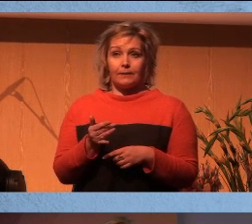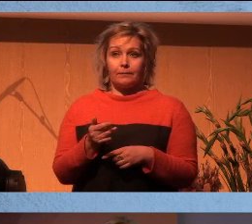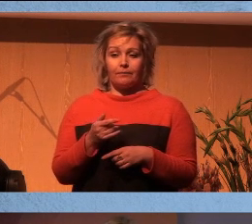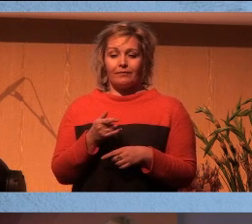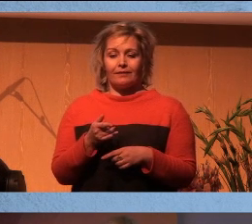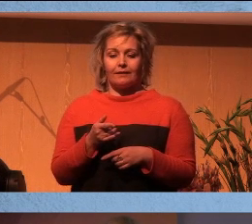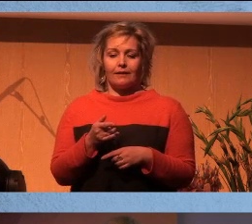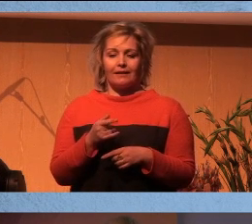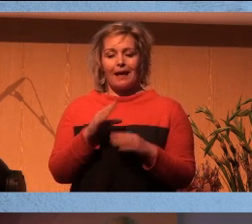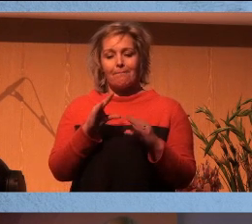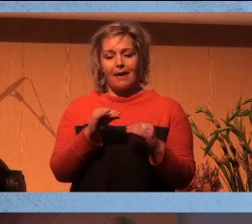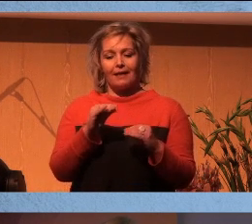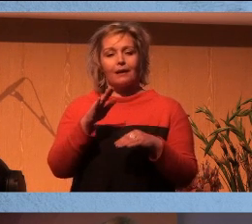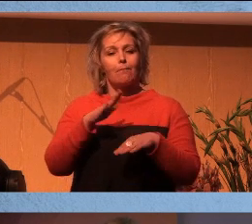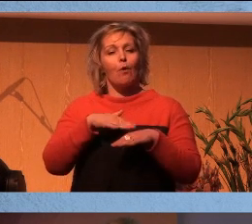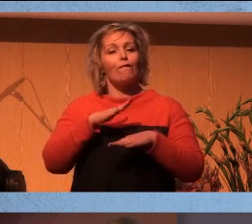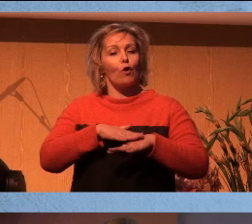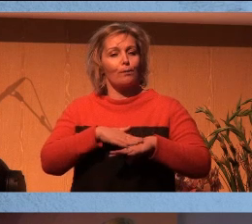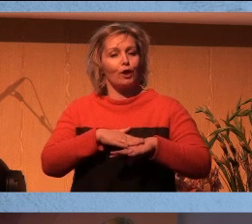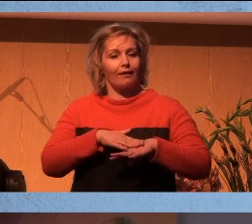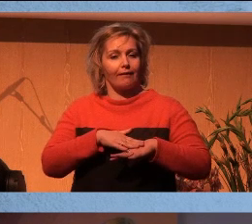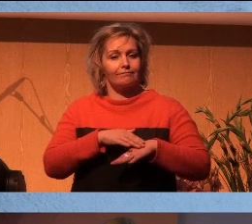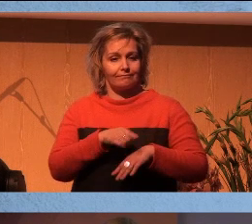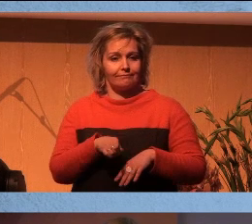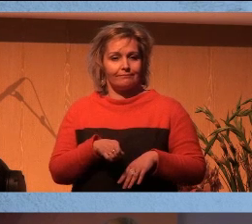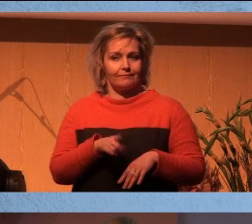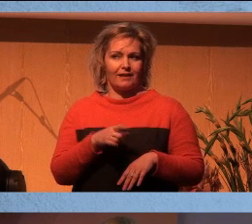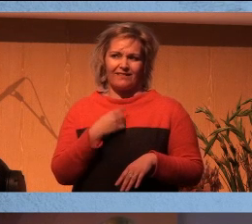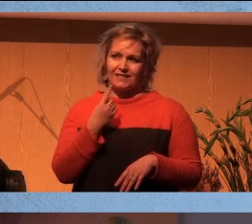er bedre på forebyggende,